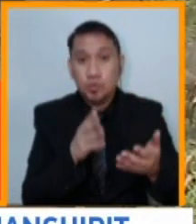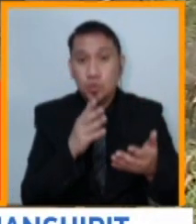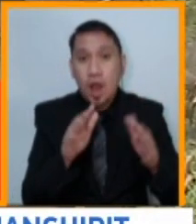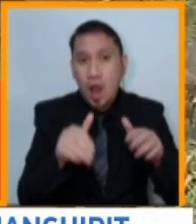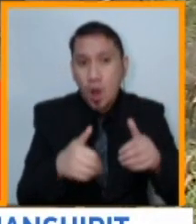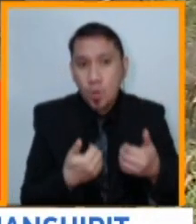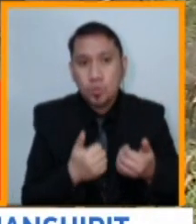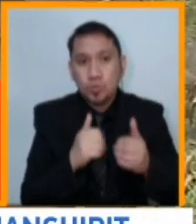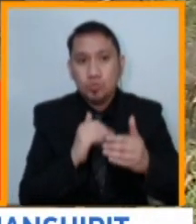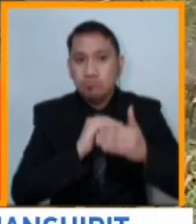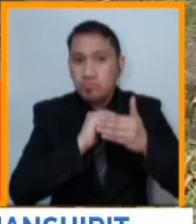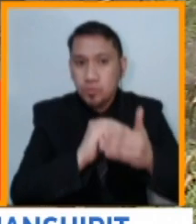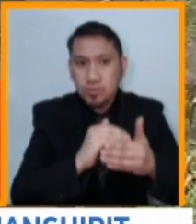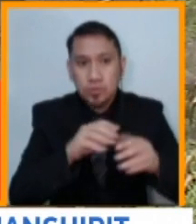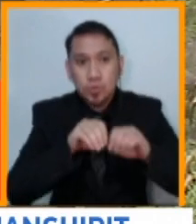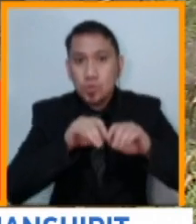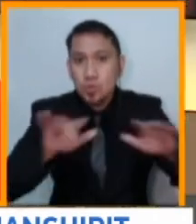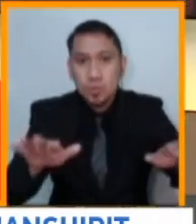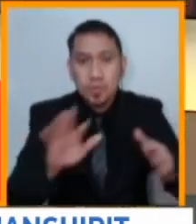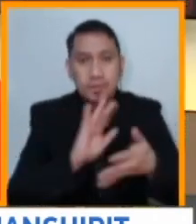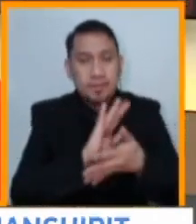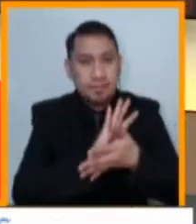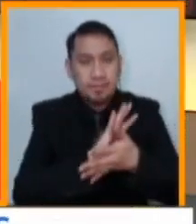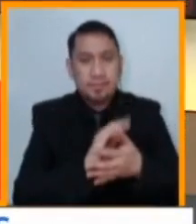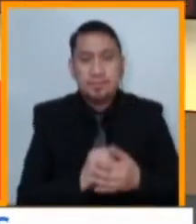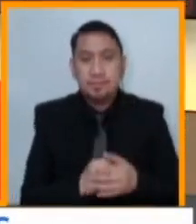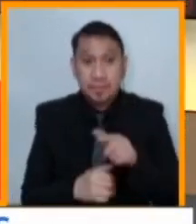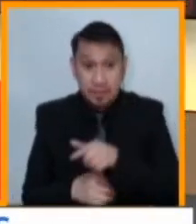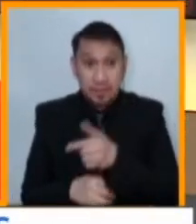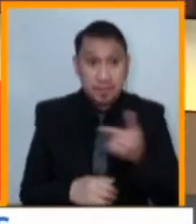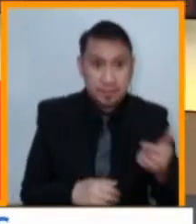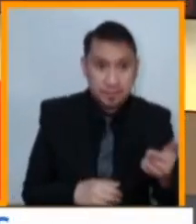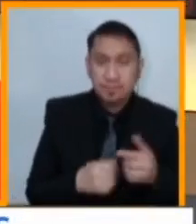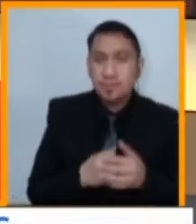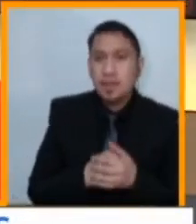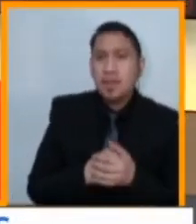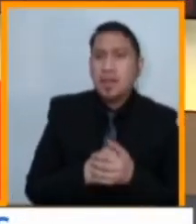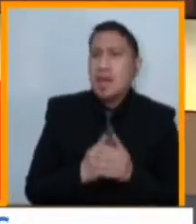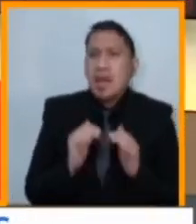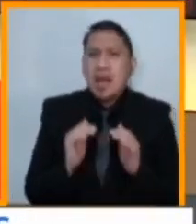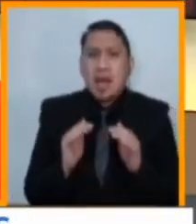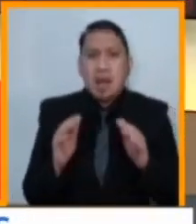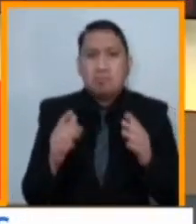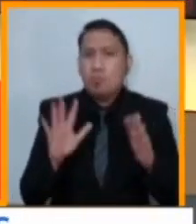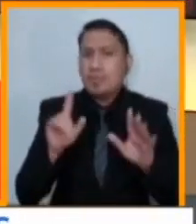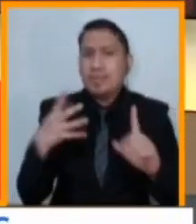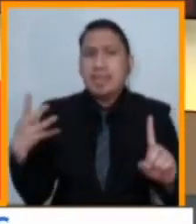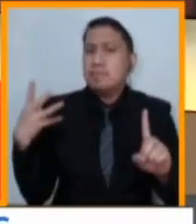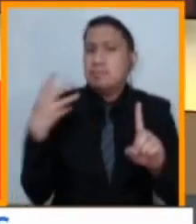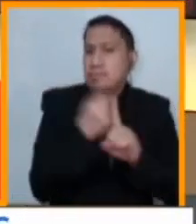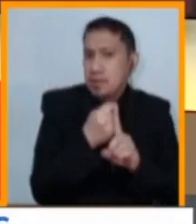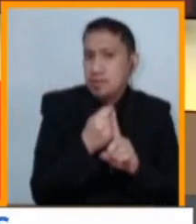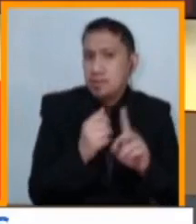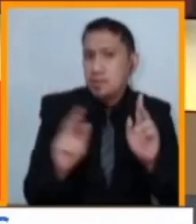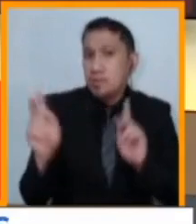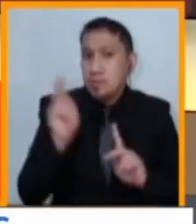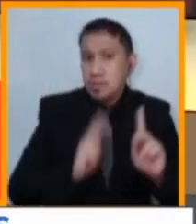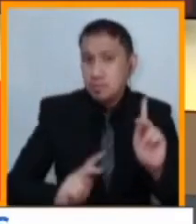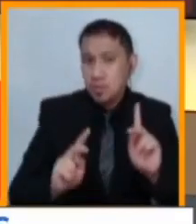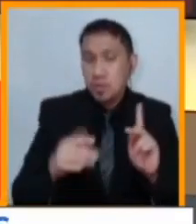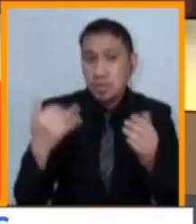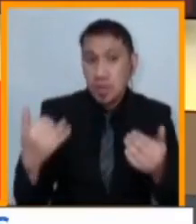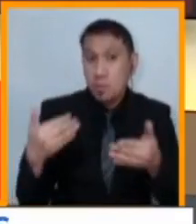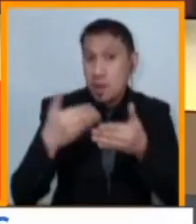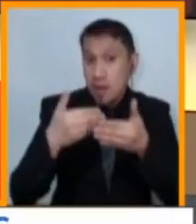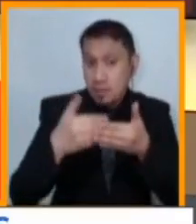po. Mm-hmm. Sir, gaano kalaki ang epekto po nito sa mga consumer lalo pat ilang buwan na lang ay magtatag-init na? Magkakaroon po ba tayo